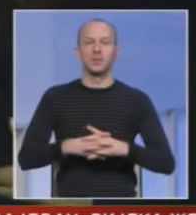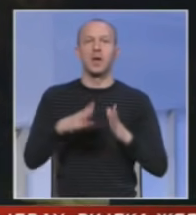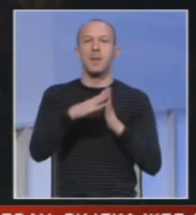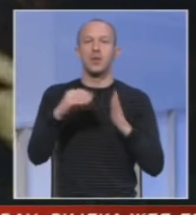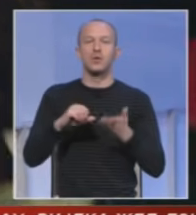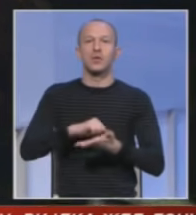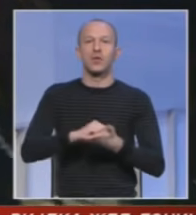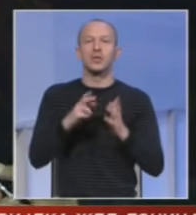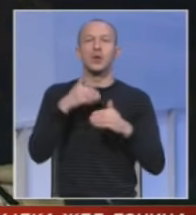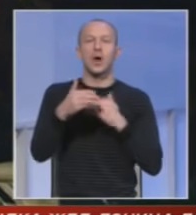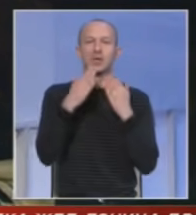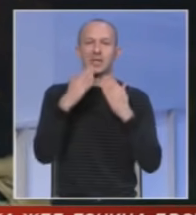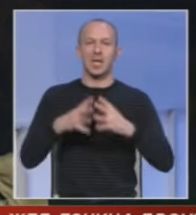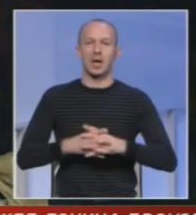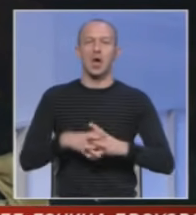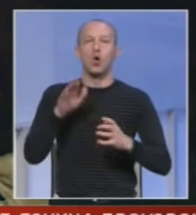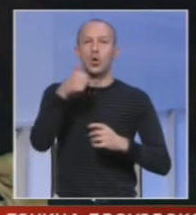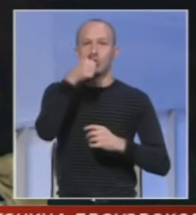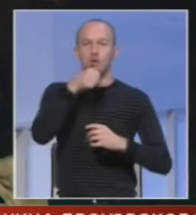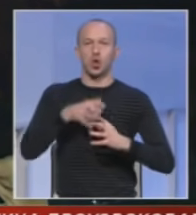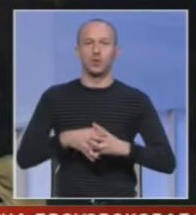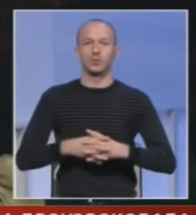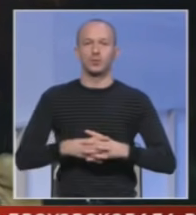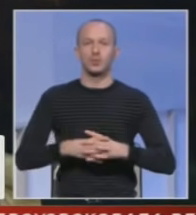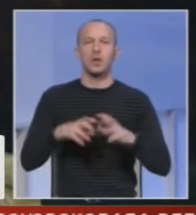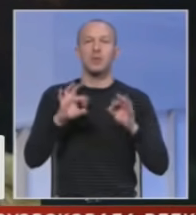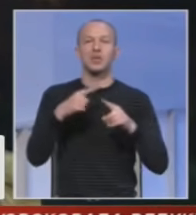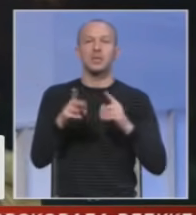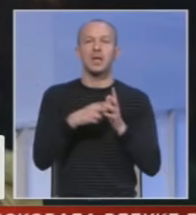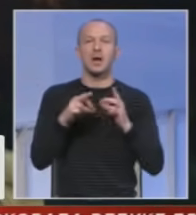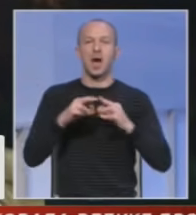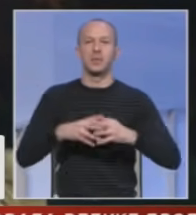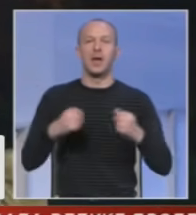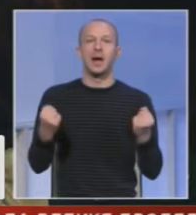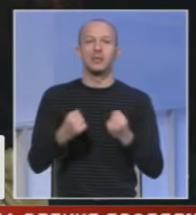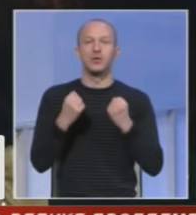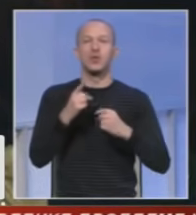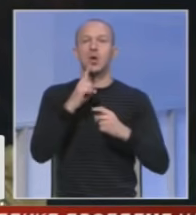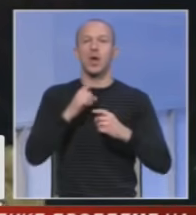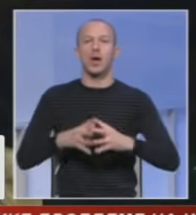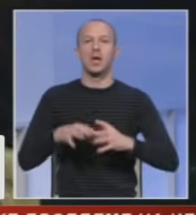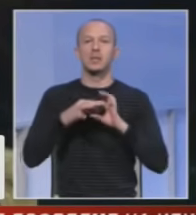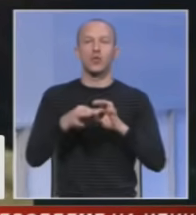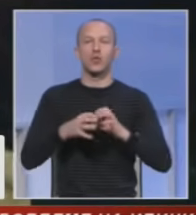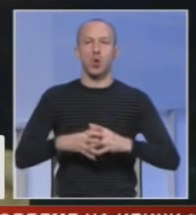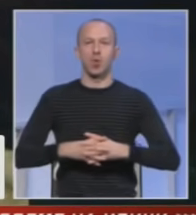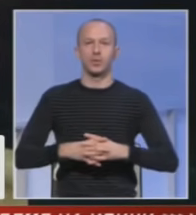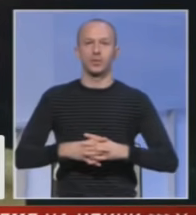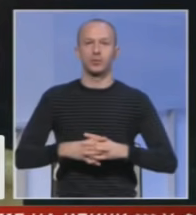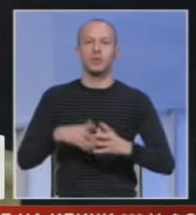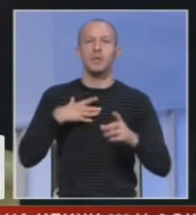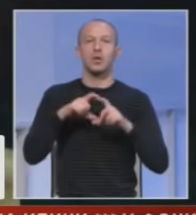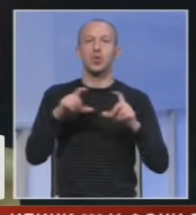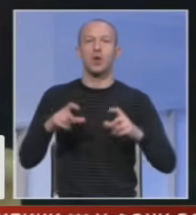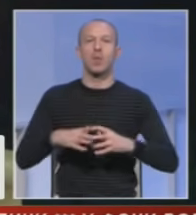prenositi preskonferenciju nakon tog sastanka. Ono što i bez obzira na aktivnosti koje sprovodimo, mi